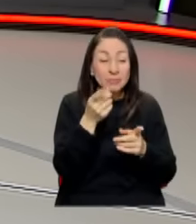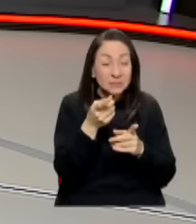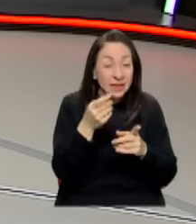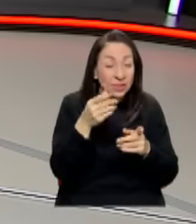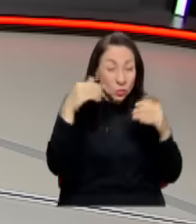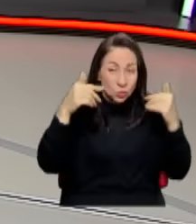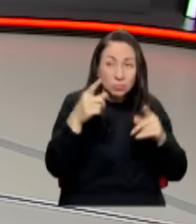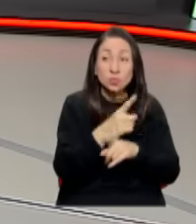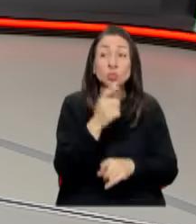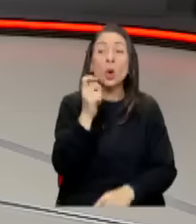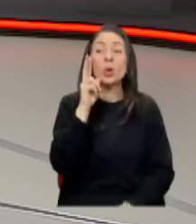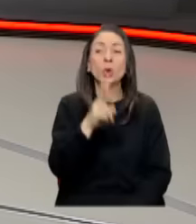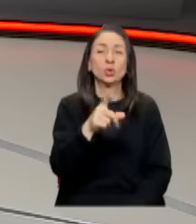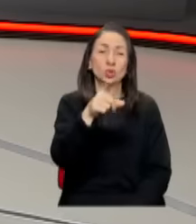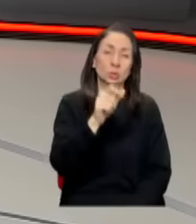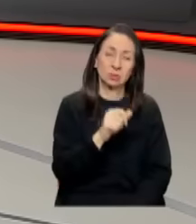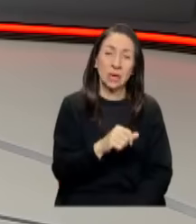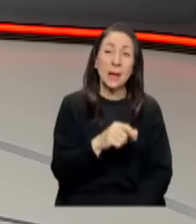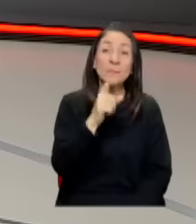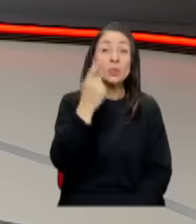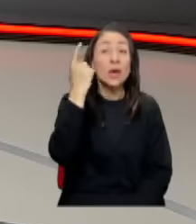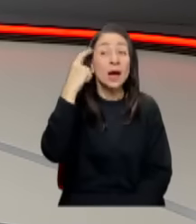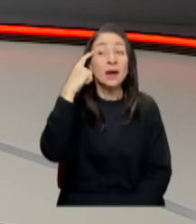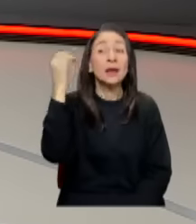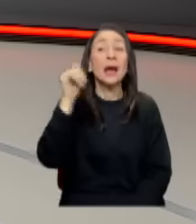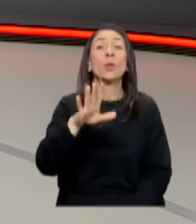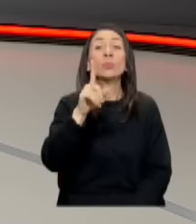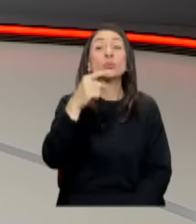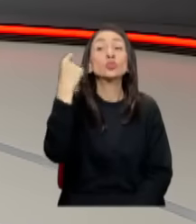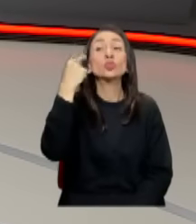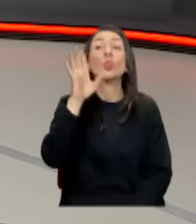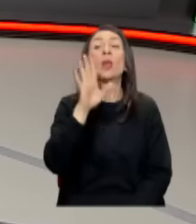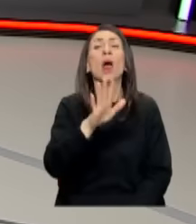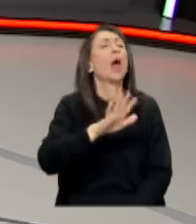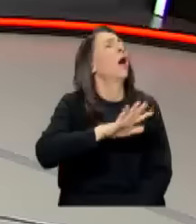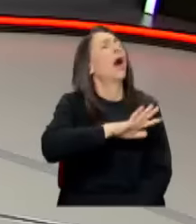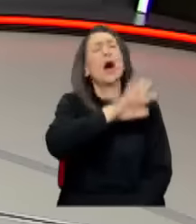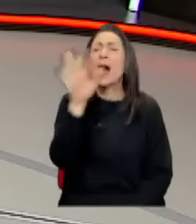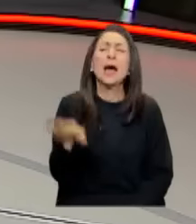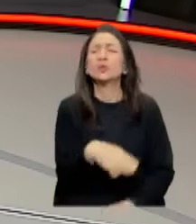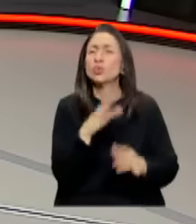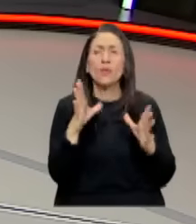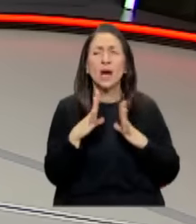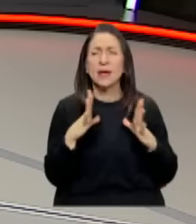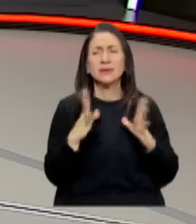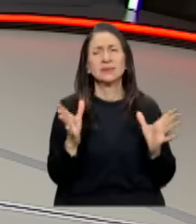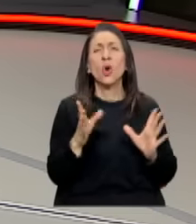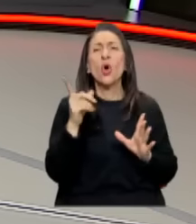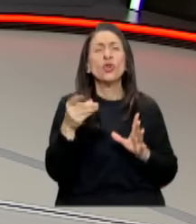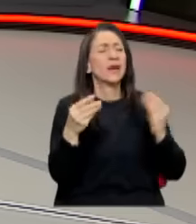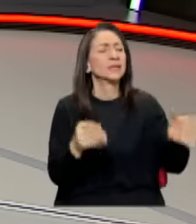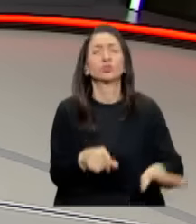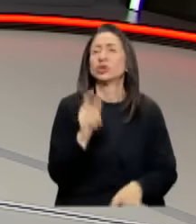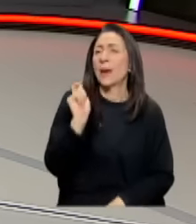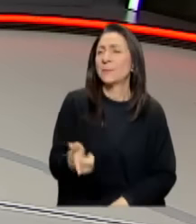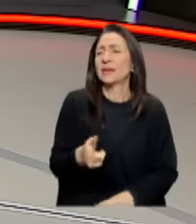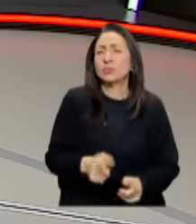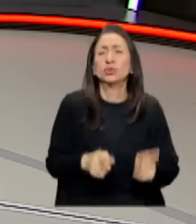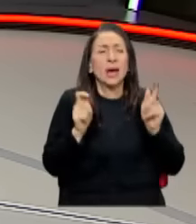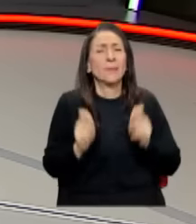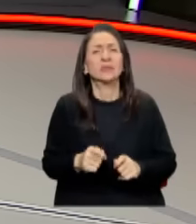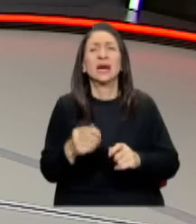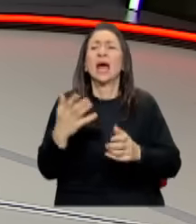Bir defa onu söyleyeyim. Bir tek bunu akıl edemiyorlar, bir tek bunu düşünmüyorlar. Her türlü şey var. Onu verdik, bunu verdik, bilmem